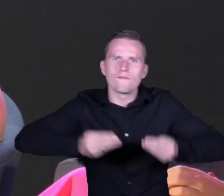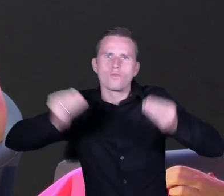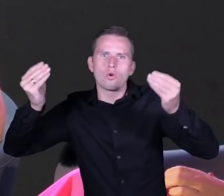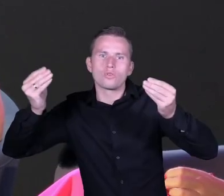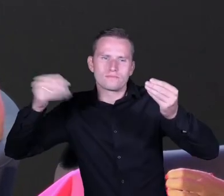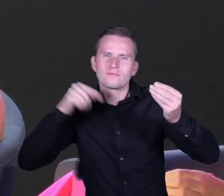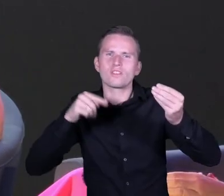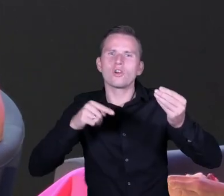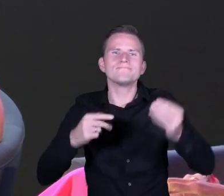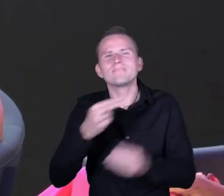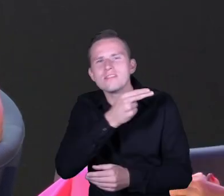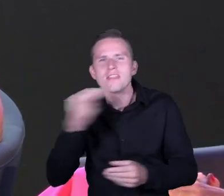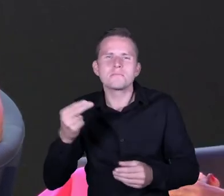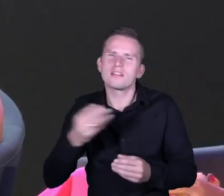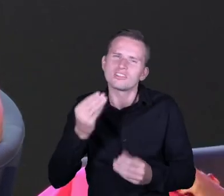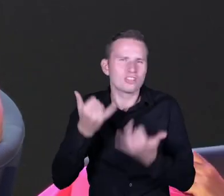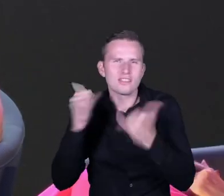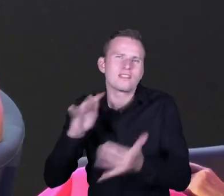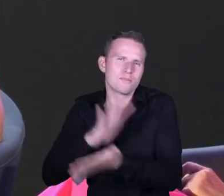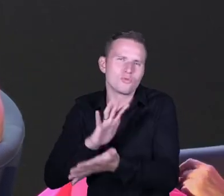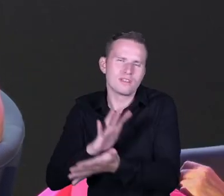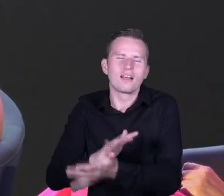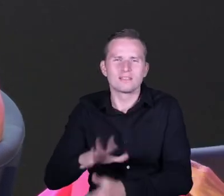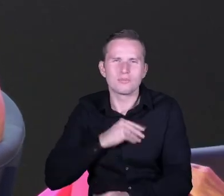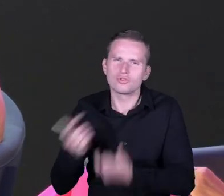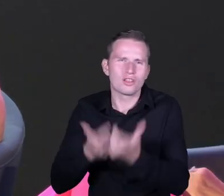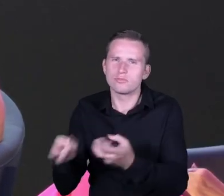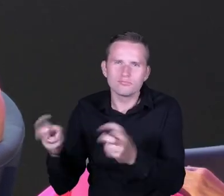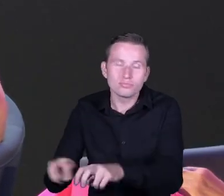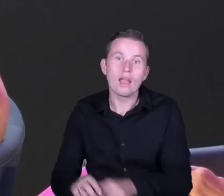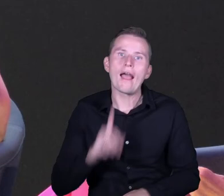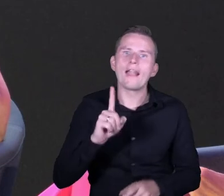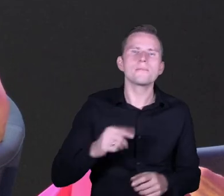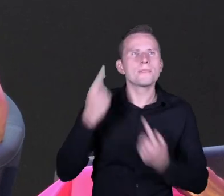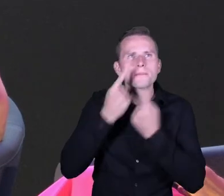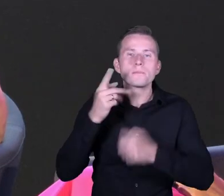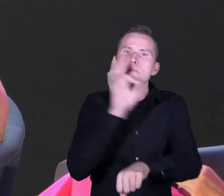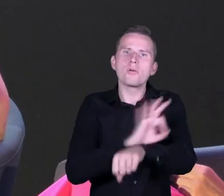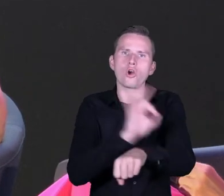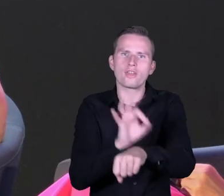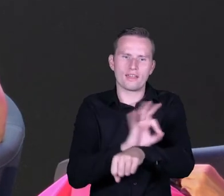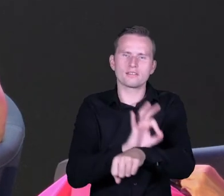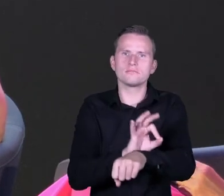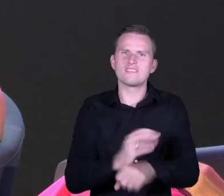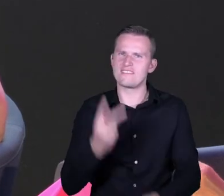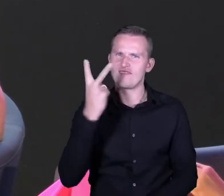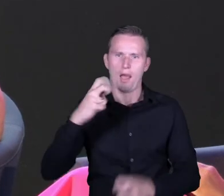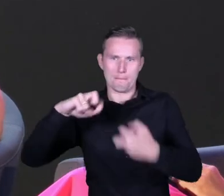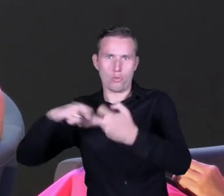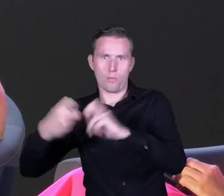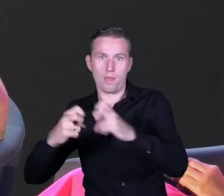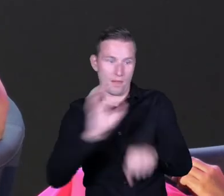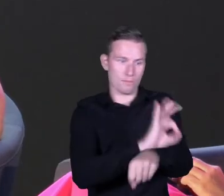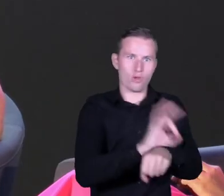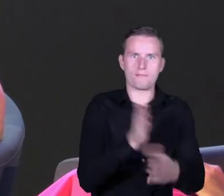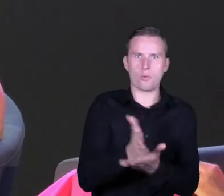inną publikację, która też tam jest. Tak, tak. Ale wydaje mi się, że ten projekt odpowiada na dwa wielkie problemy. Największe polskiej